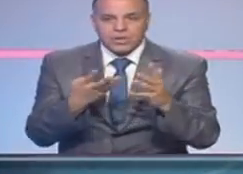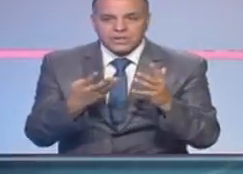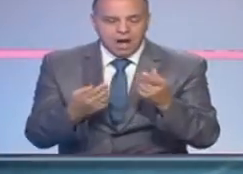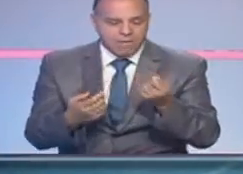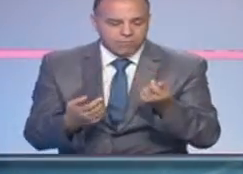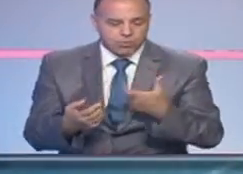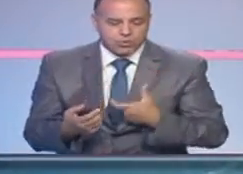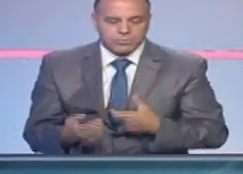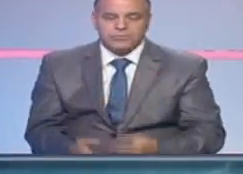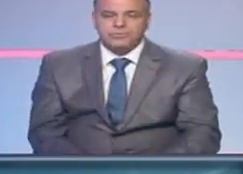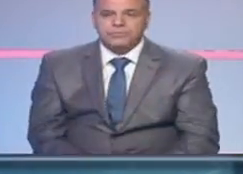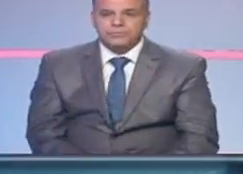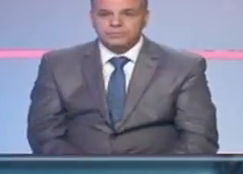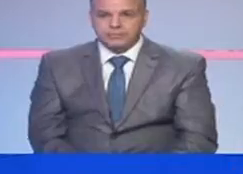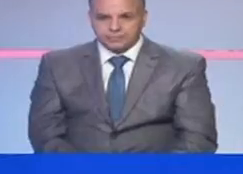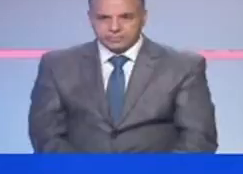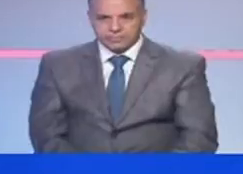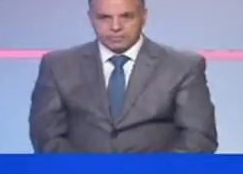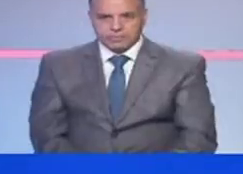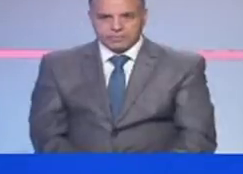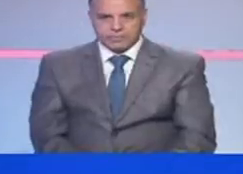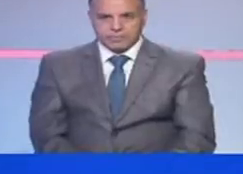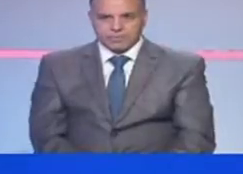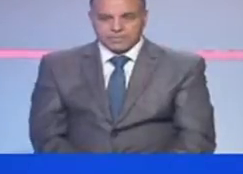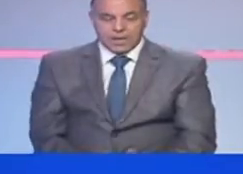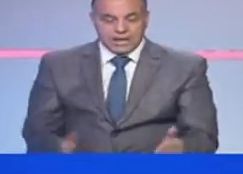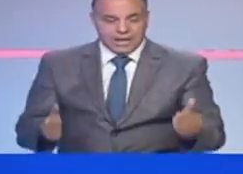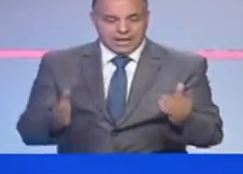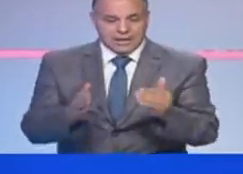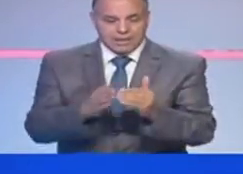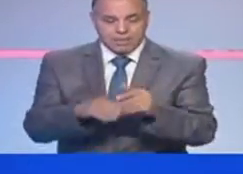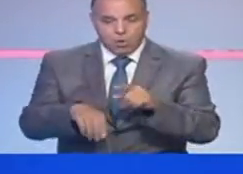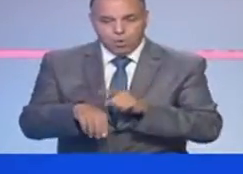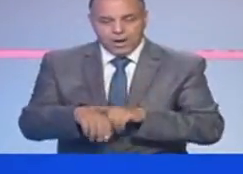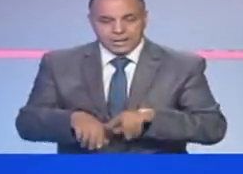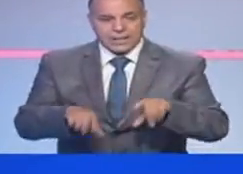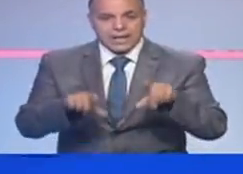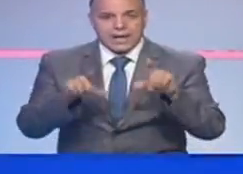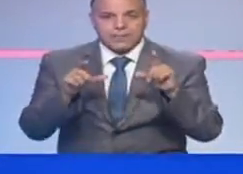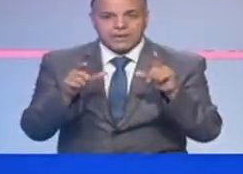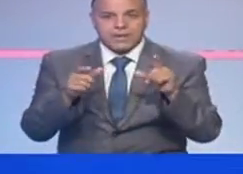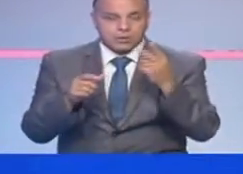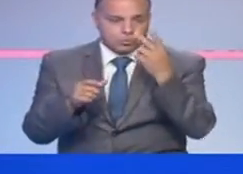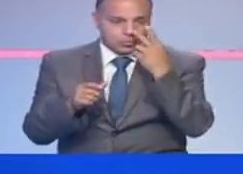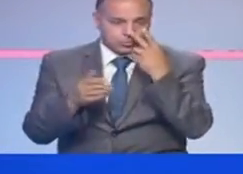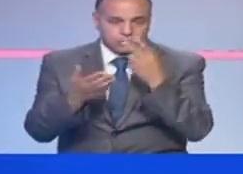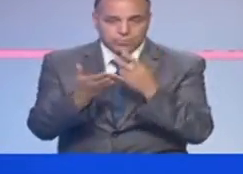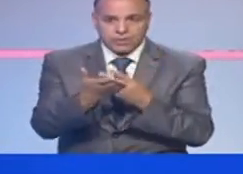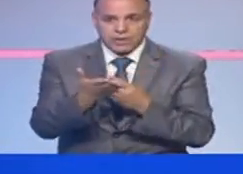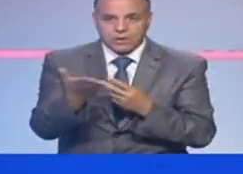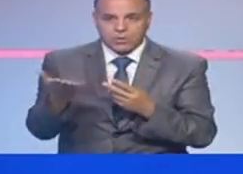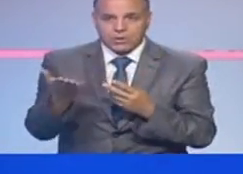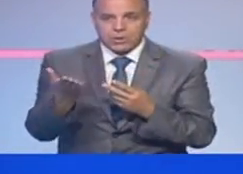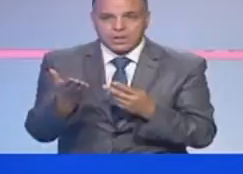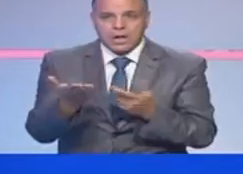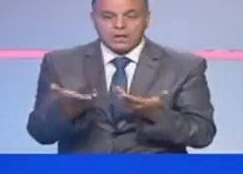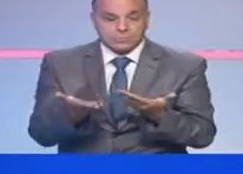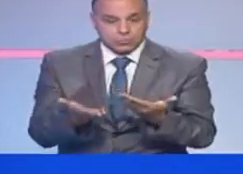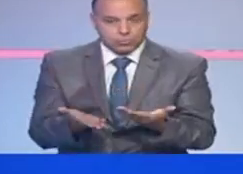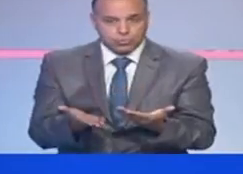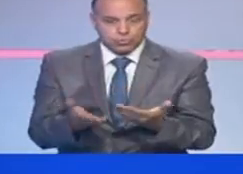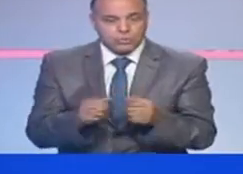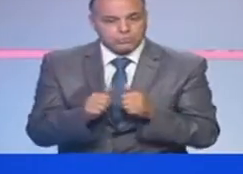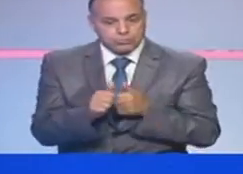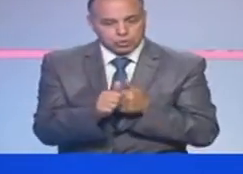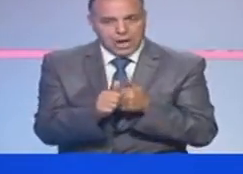زيه ختام هذا الموعد الاخباري مشاهدينا الكرام ونشير الى انه